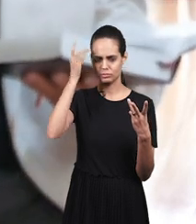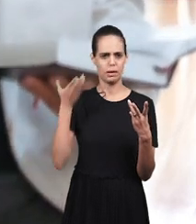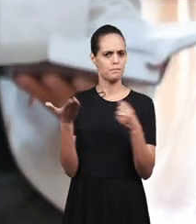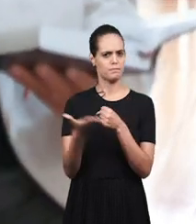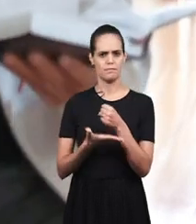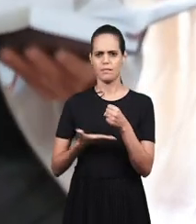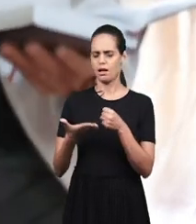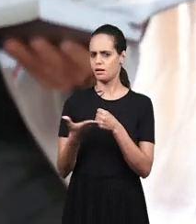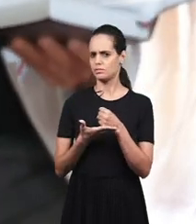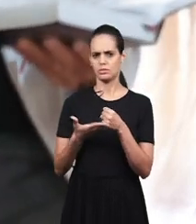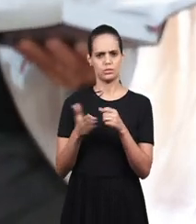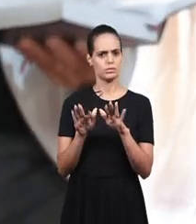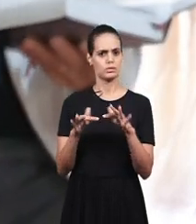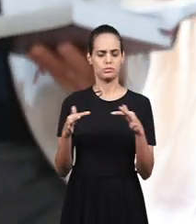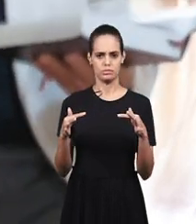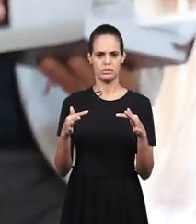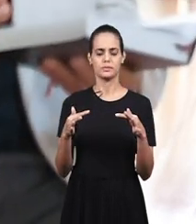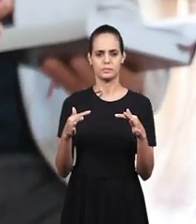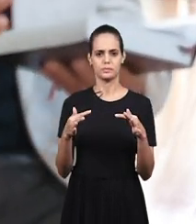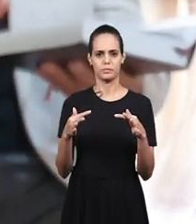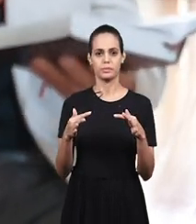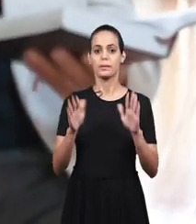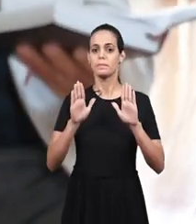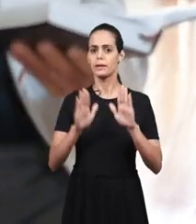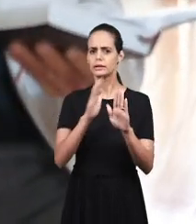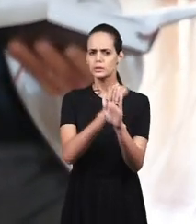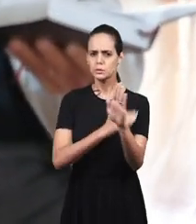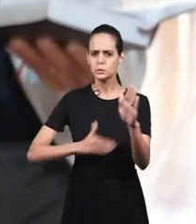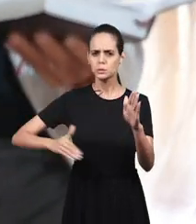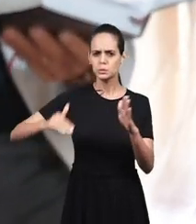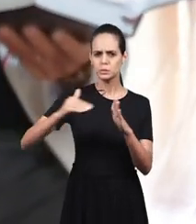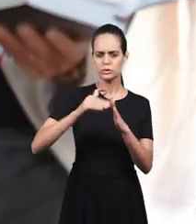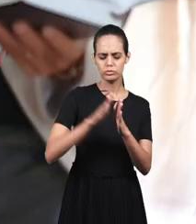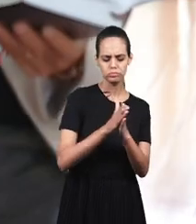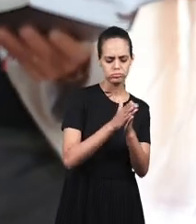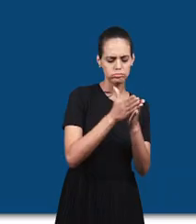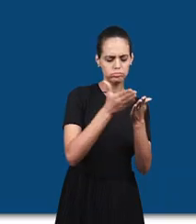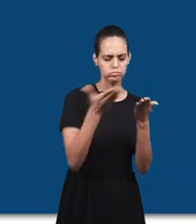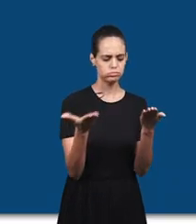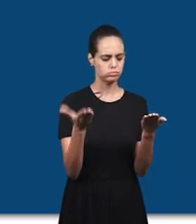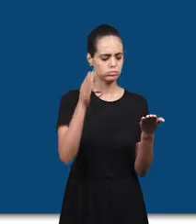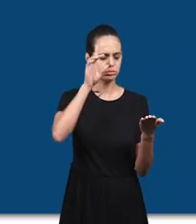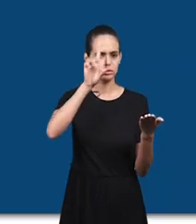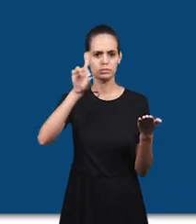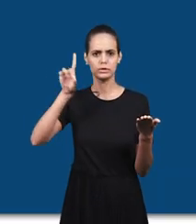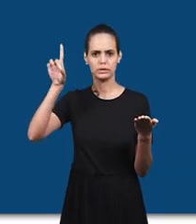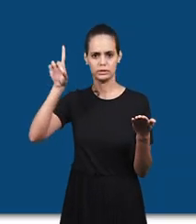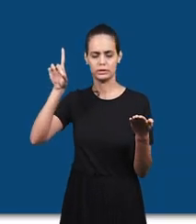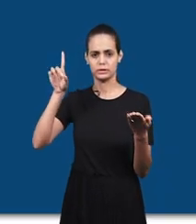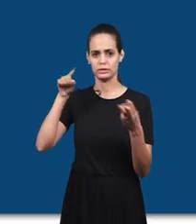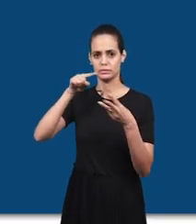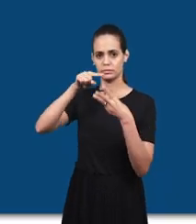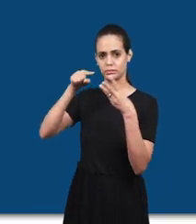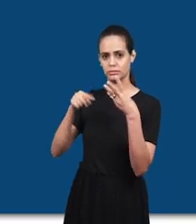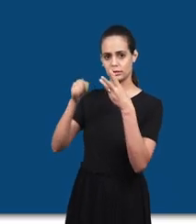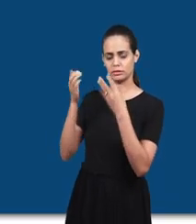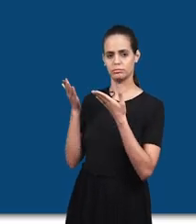du Fils, la figure du Saint-Esprit. Cela est basique. Mais tout cela